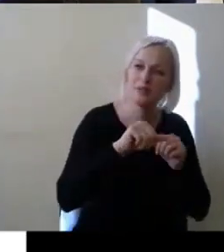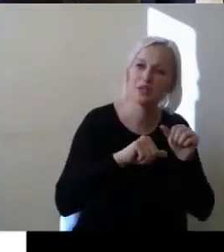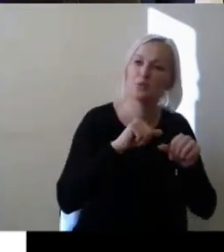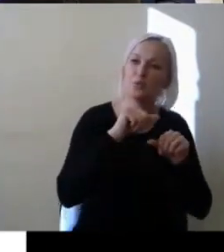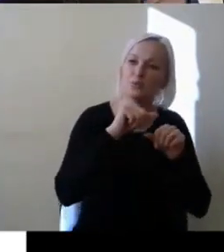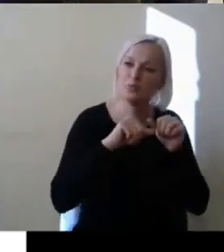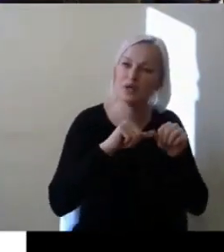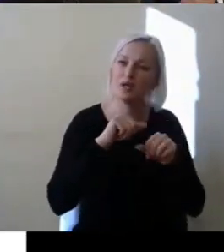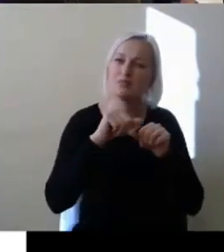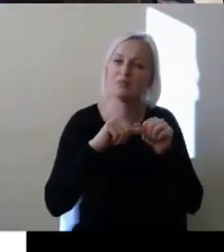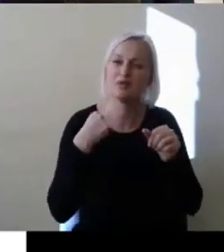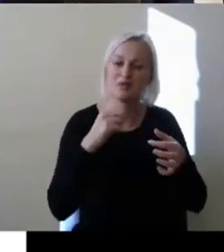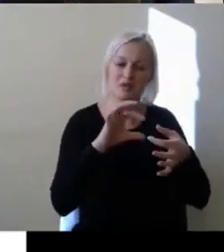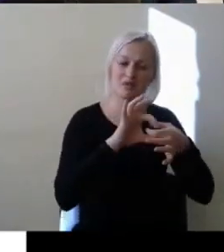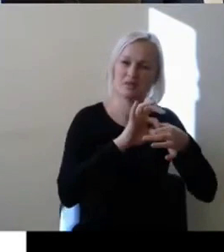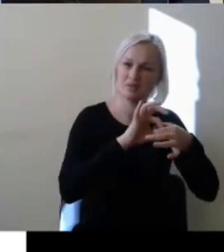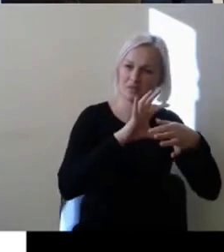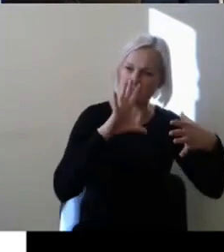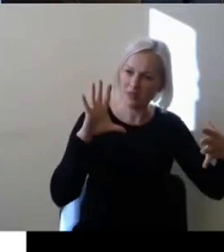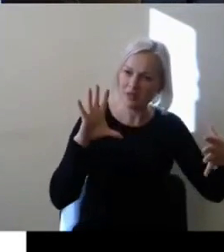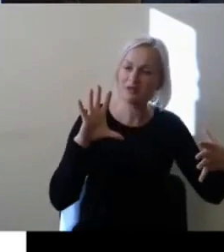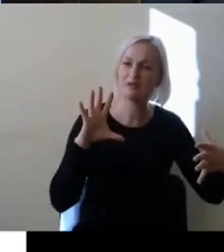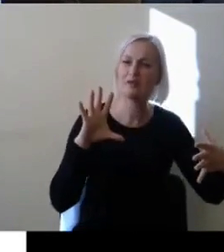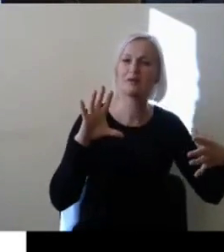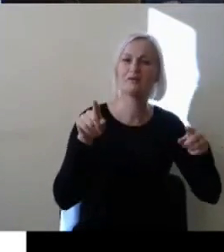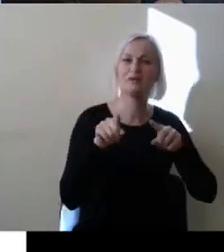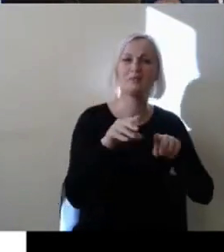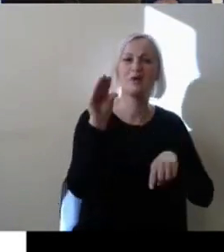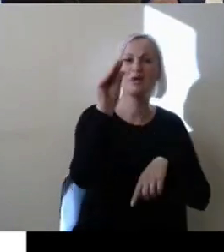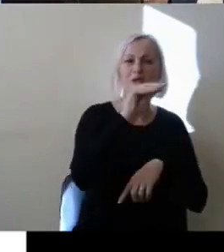po nepriklausomybės, po to tapus Europos Sąjungos